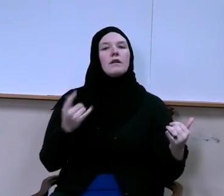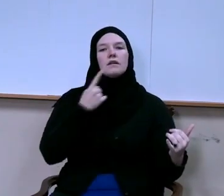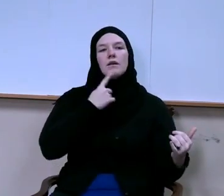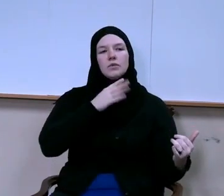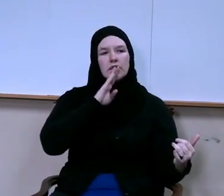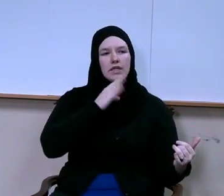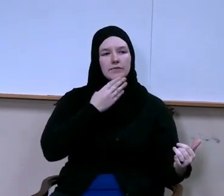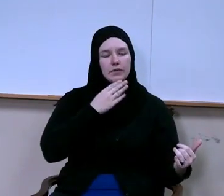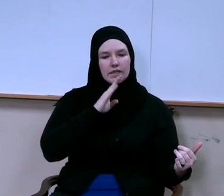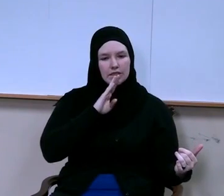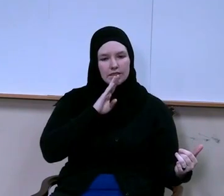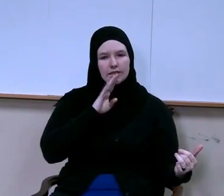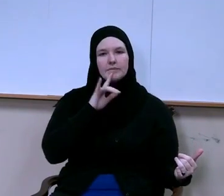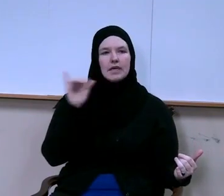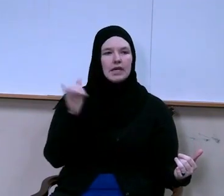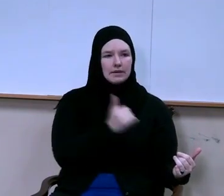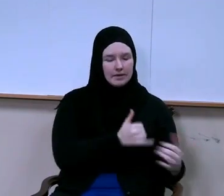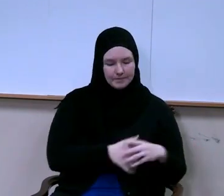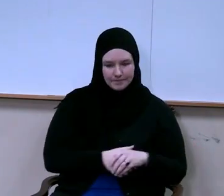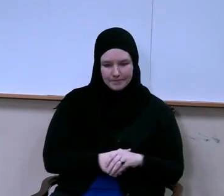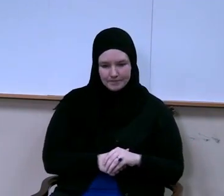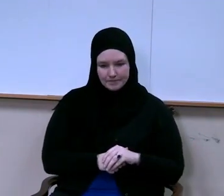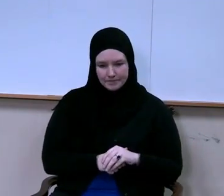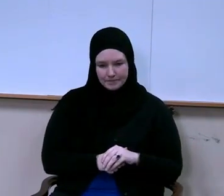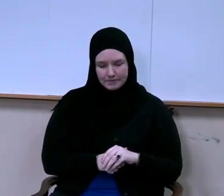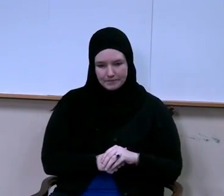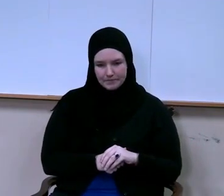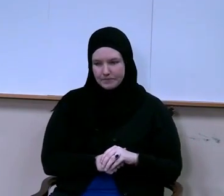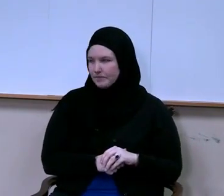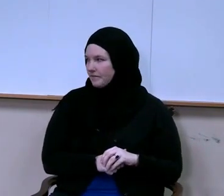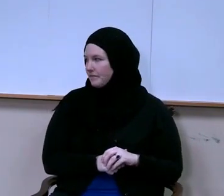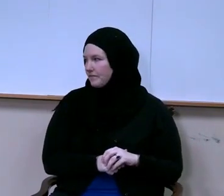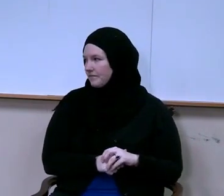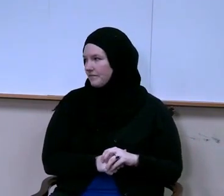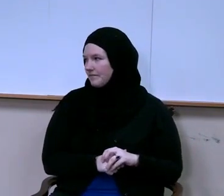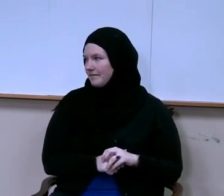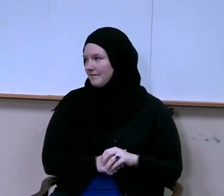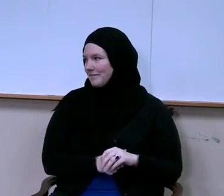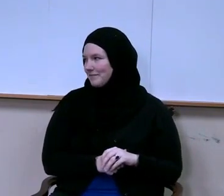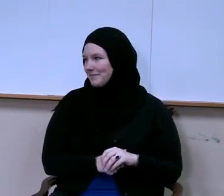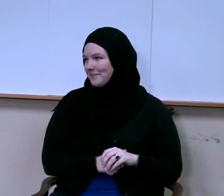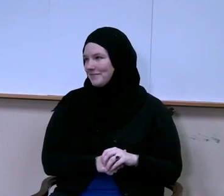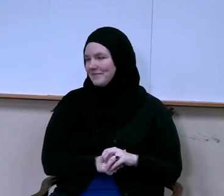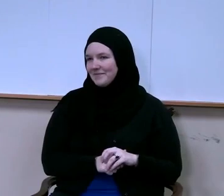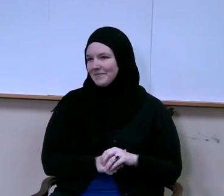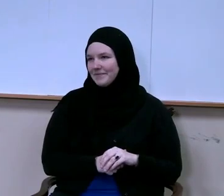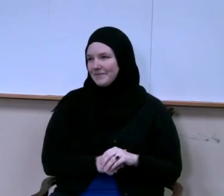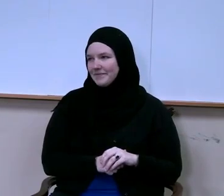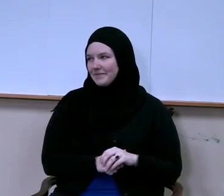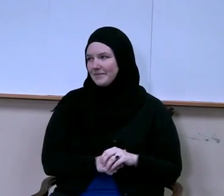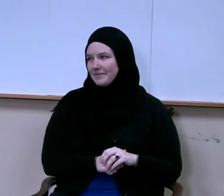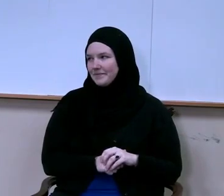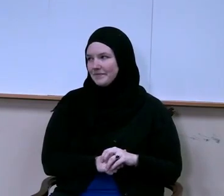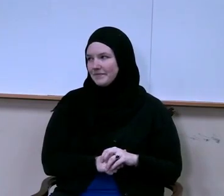الحمد لله وكفى، والصلاة والسلام على عباده الذين اصطفى، وأشهد أن لا إله إلا الله، وأشهد أن سيدنا ولانا محمدا